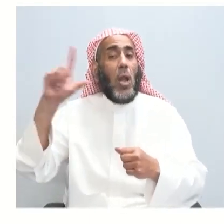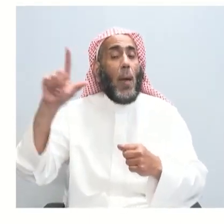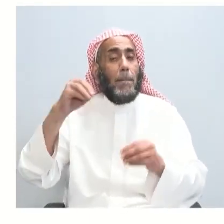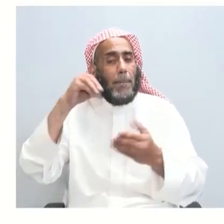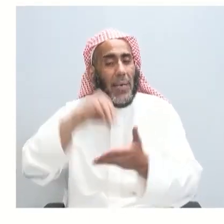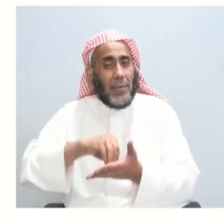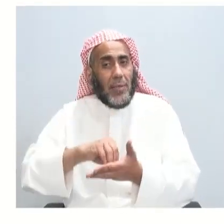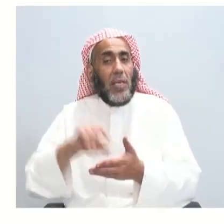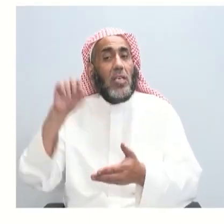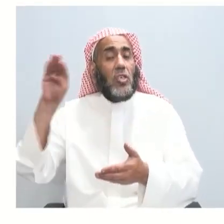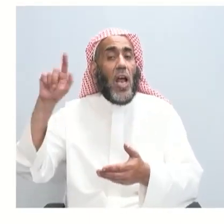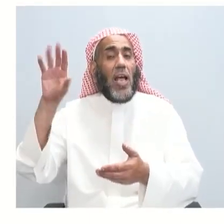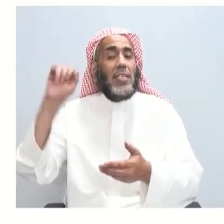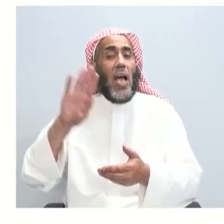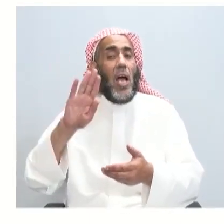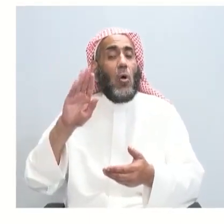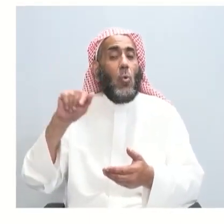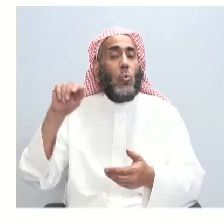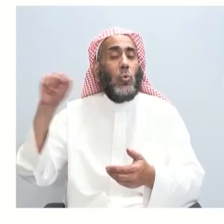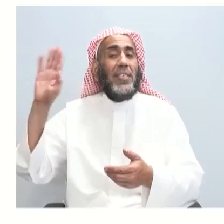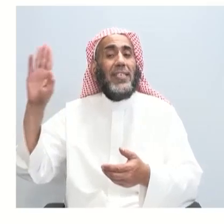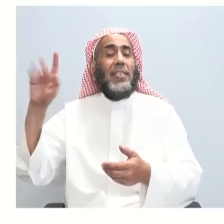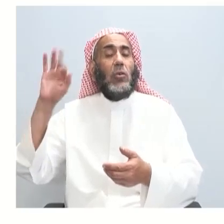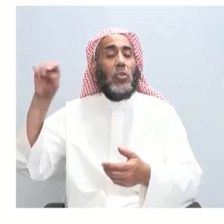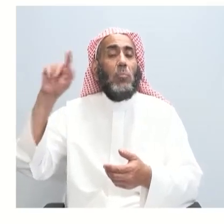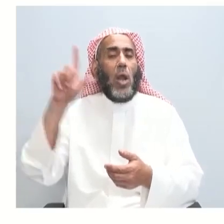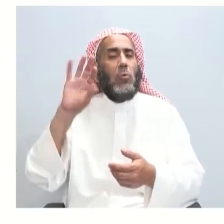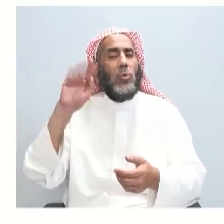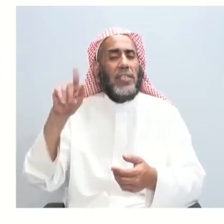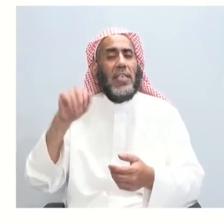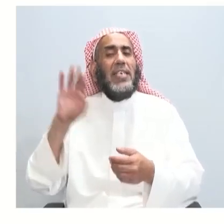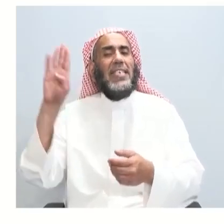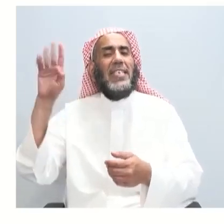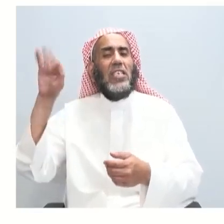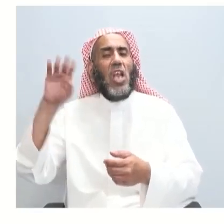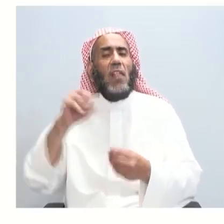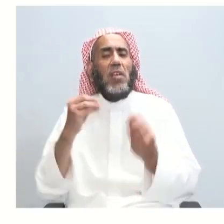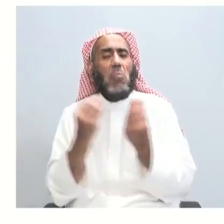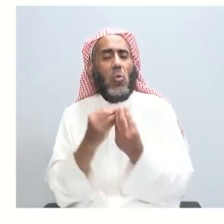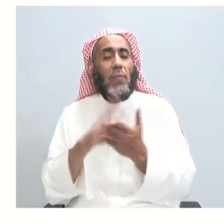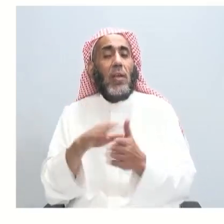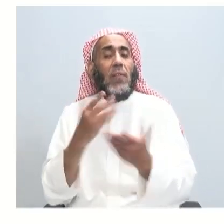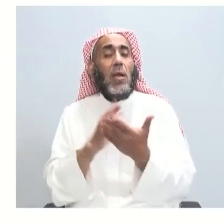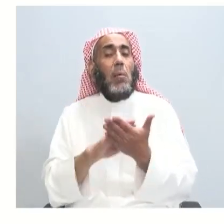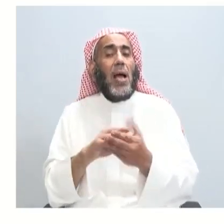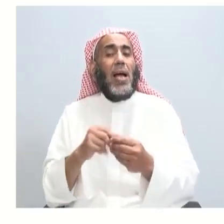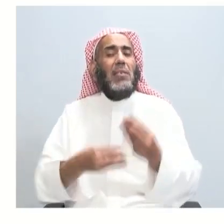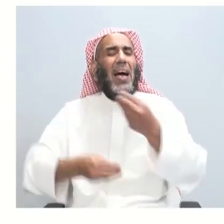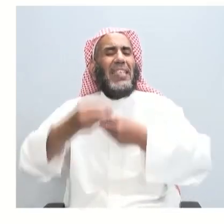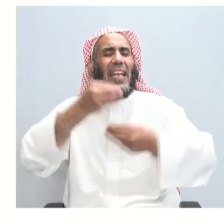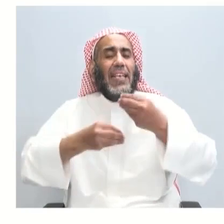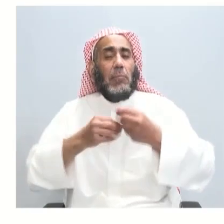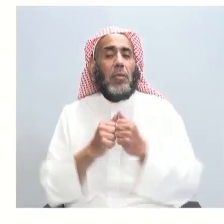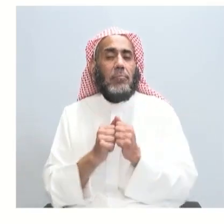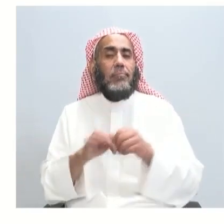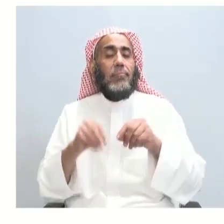نجد جلس او الجيم واللام والسين والسين والجيم واللام سجل في موضع واحد في معاجم التقريبات يعني